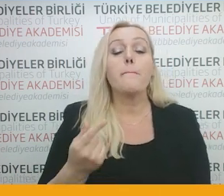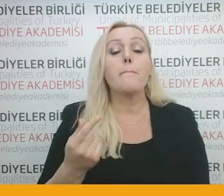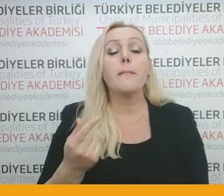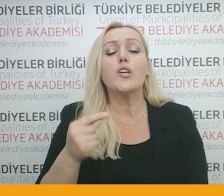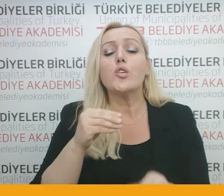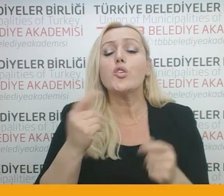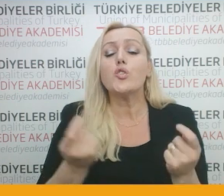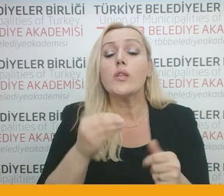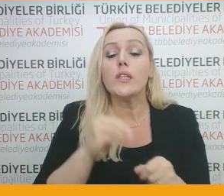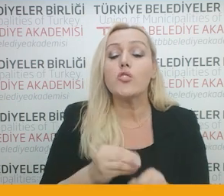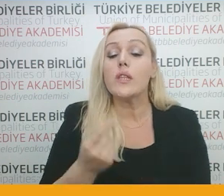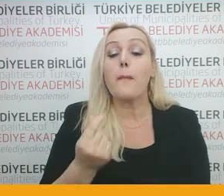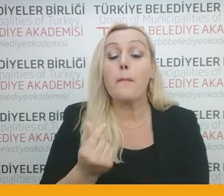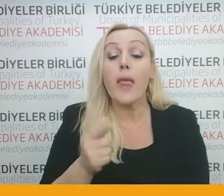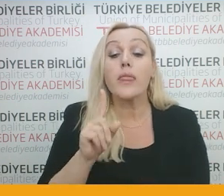İşin içinde maddi bir